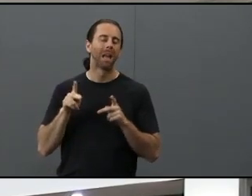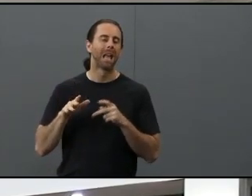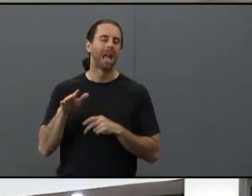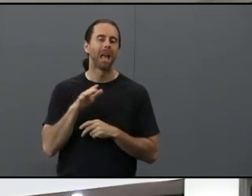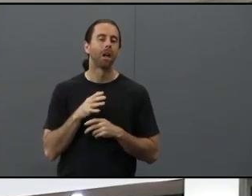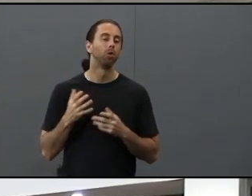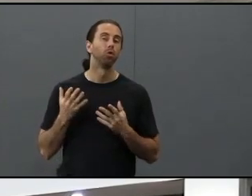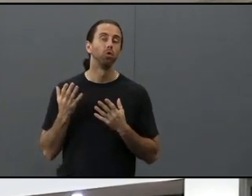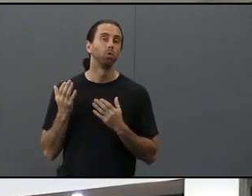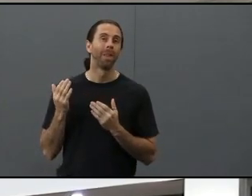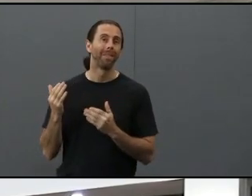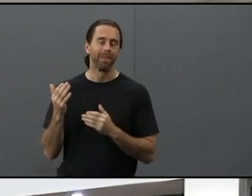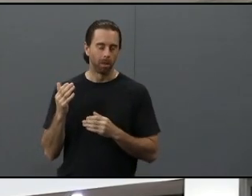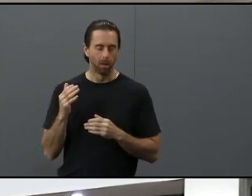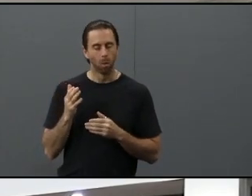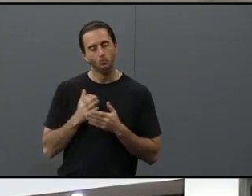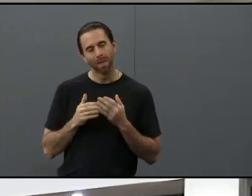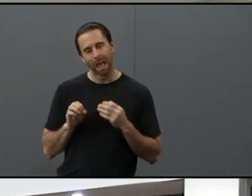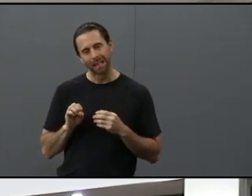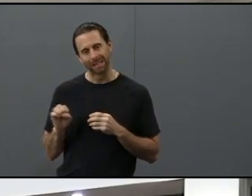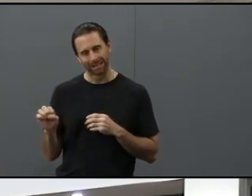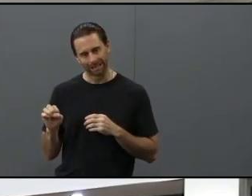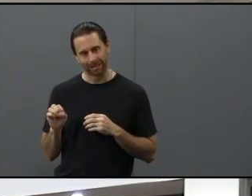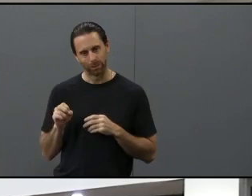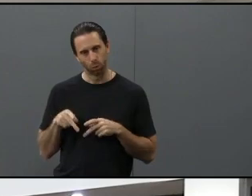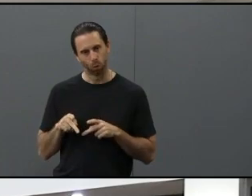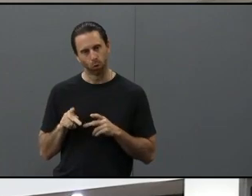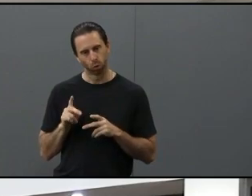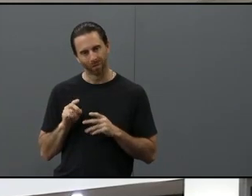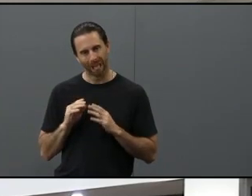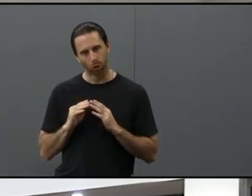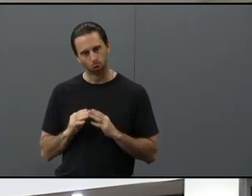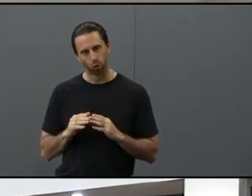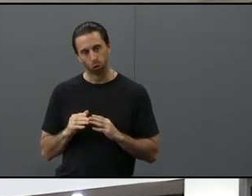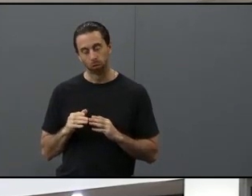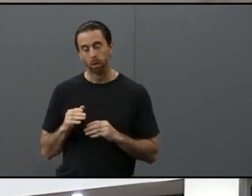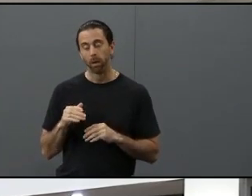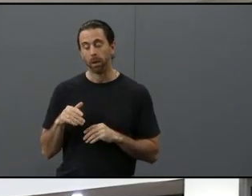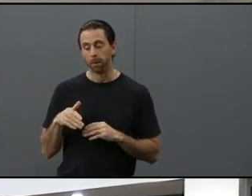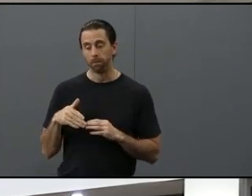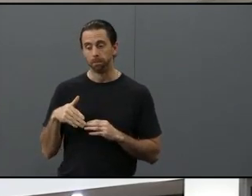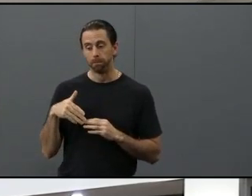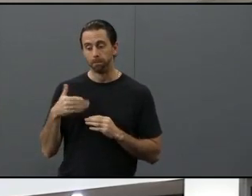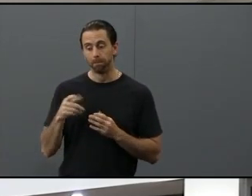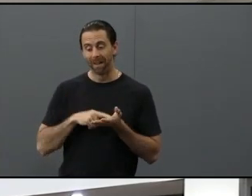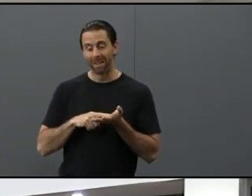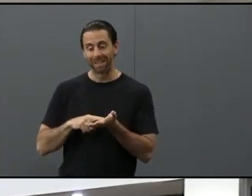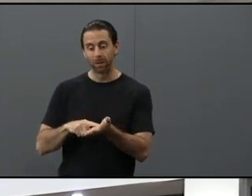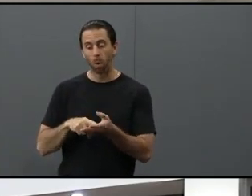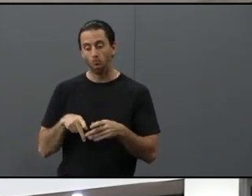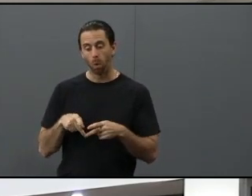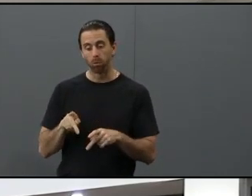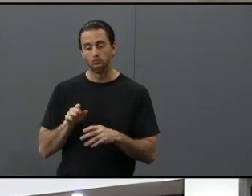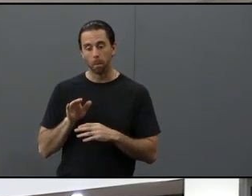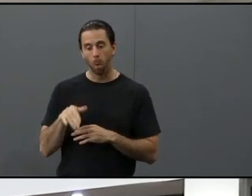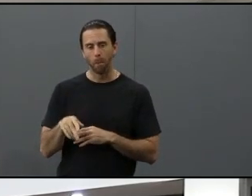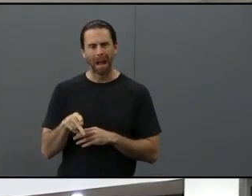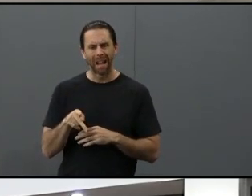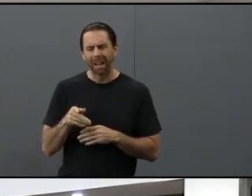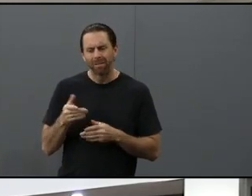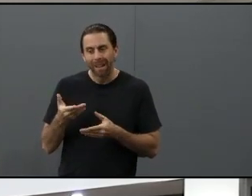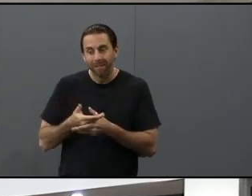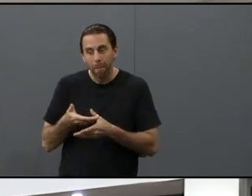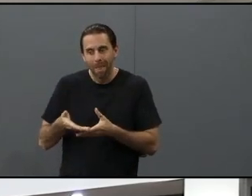souhaitent les citoyens du côté s de la rue du village souhaitent après la la réflection des travaux du pontivet qui arrive